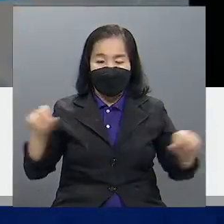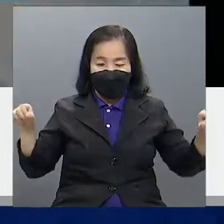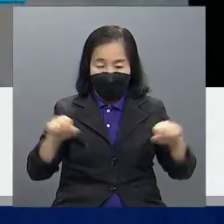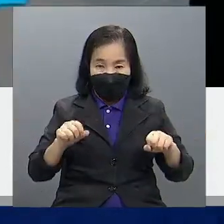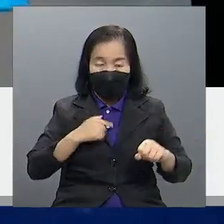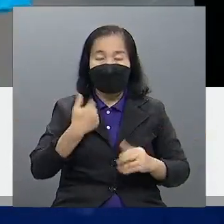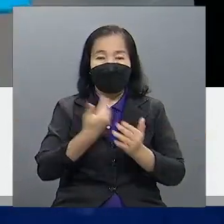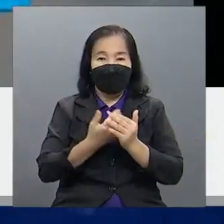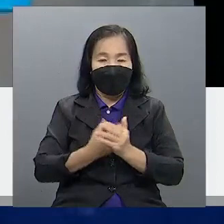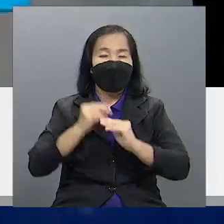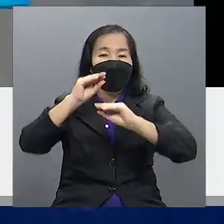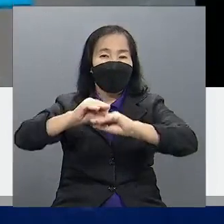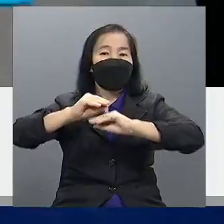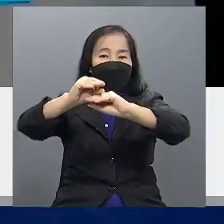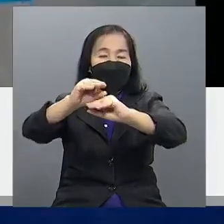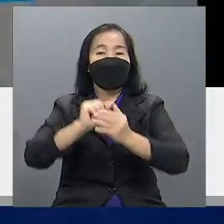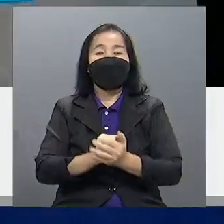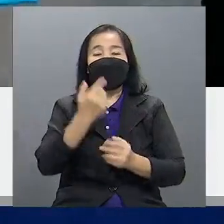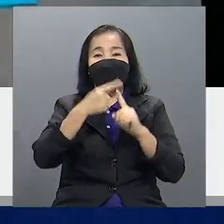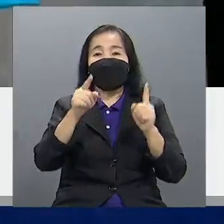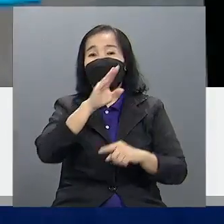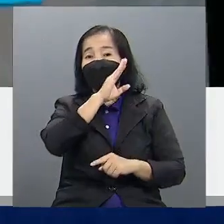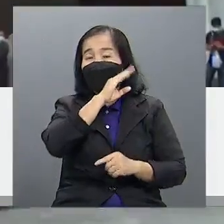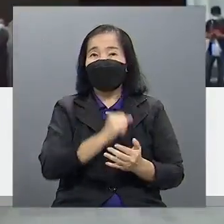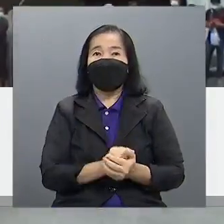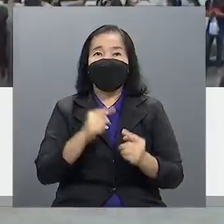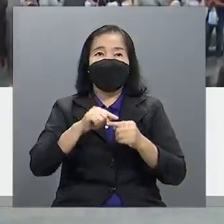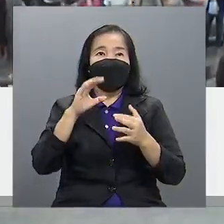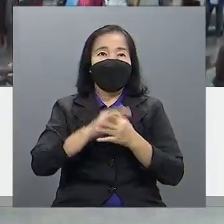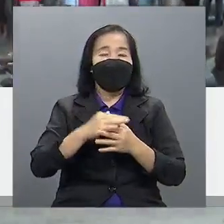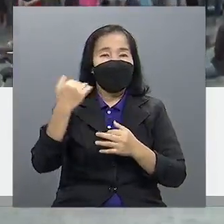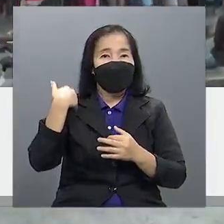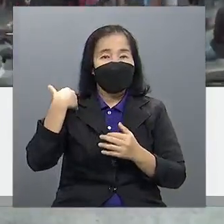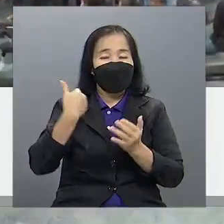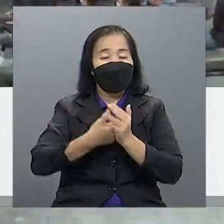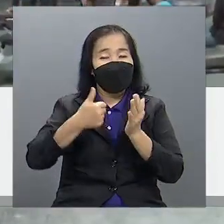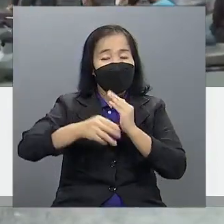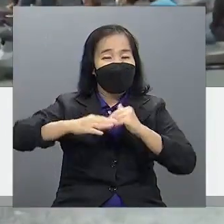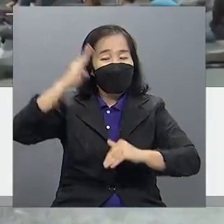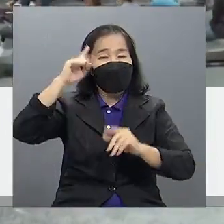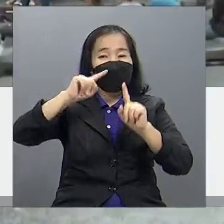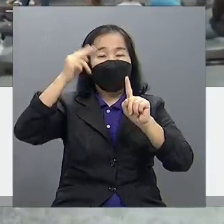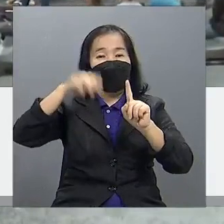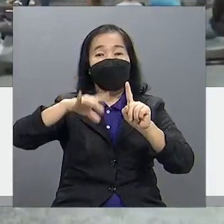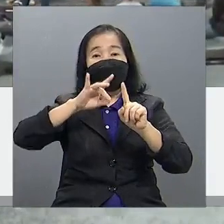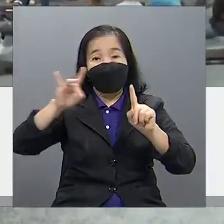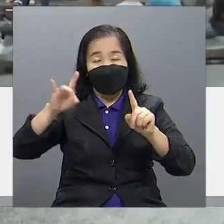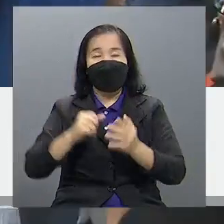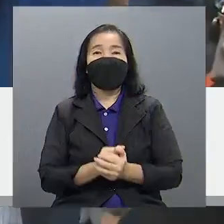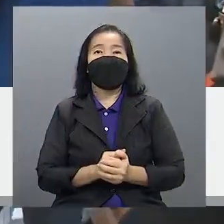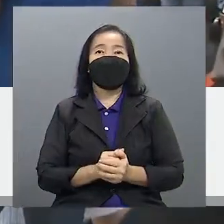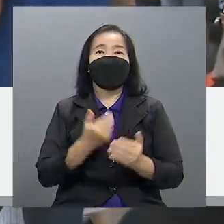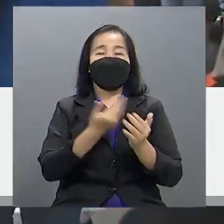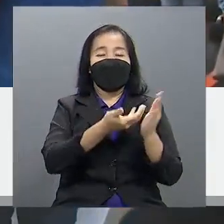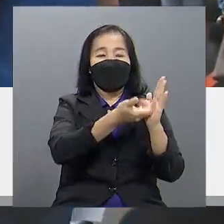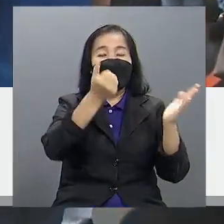สินไหมคงค้างแต่ภาระหนี้สินไหมคงค้างสูงกว่าหนึ่งหมื่น 8พันล้านบาทจากเงินสภาพกองทุนประมาณ 5000